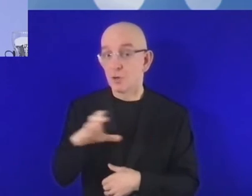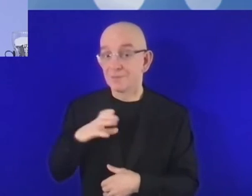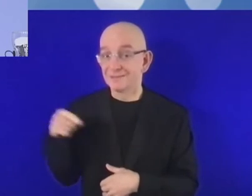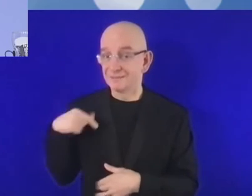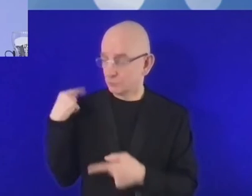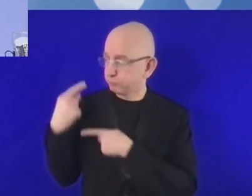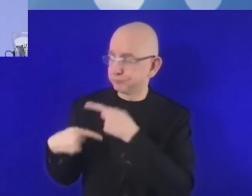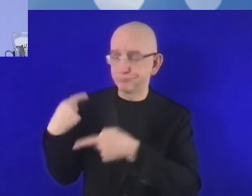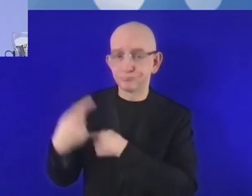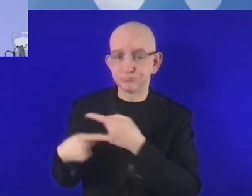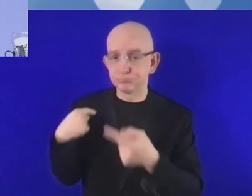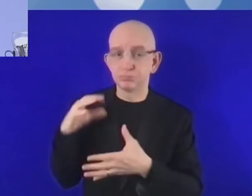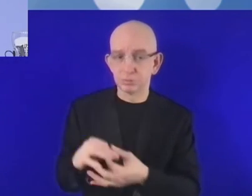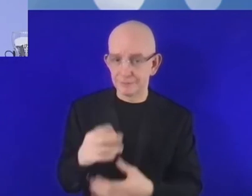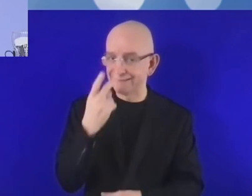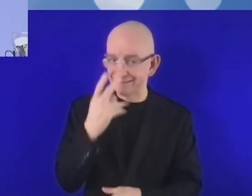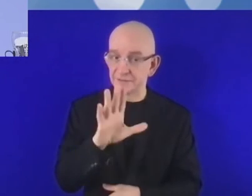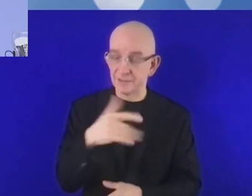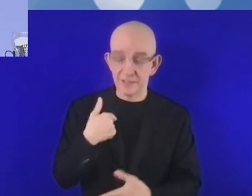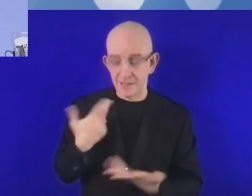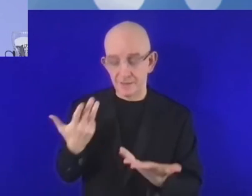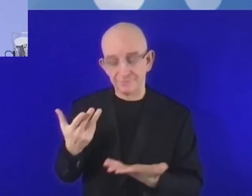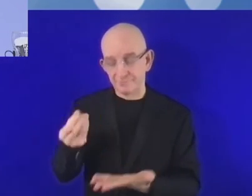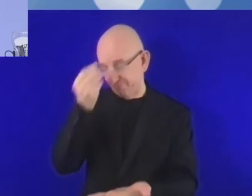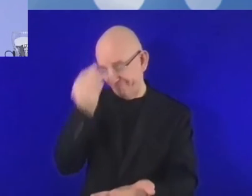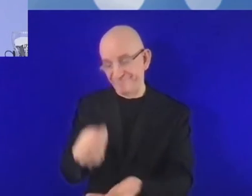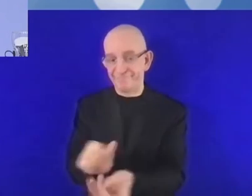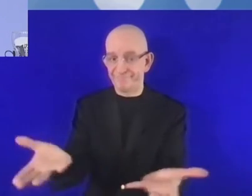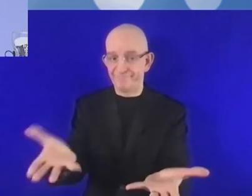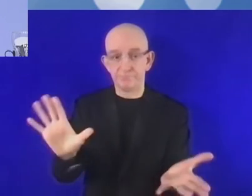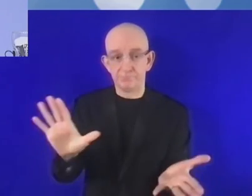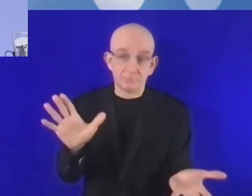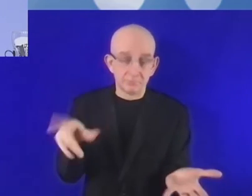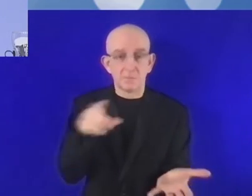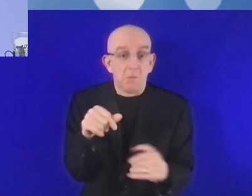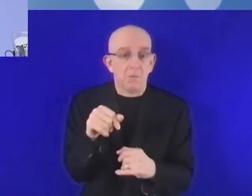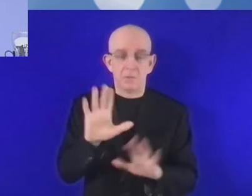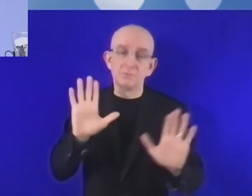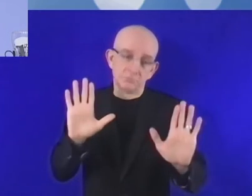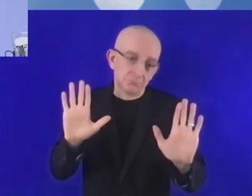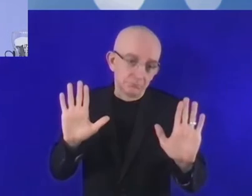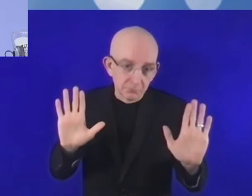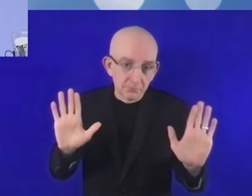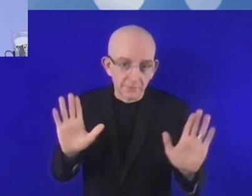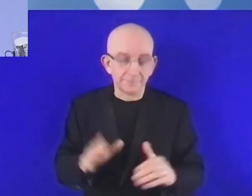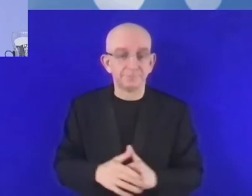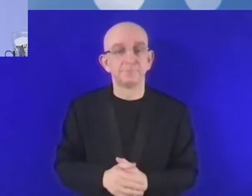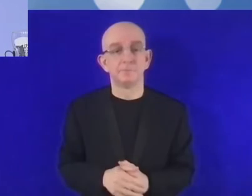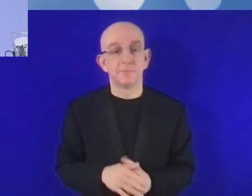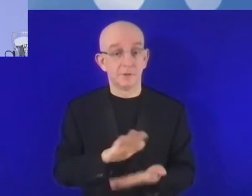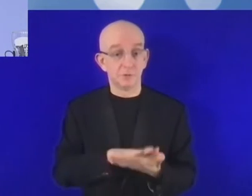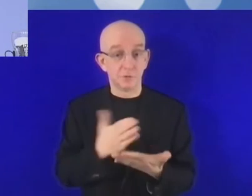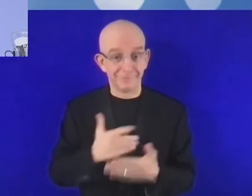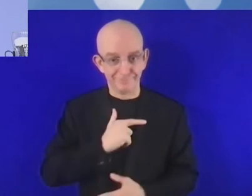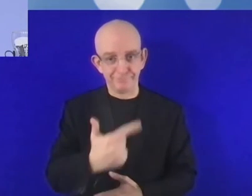себе позволю сделать такой отважный комментарий. Иногда стоит пойти на более высокий риск. Если бы